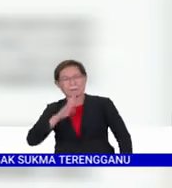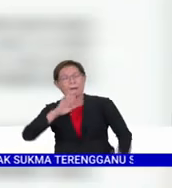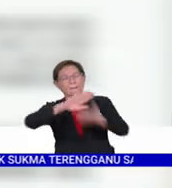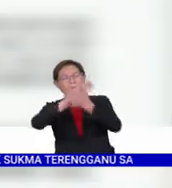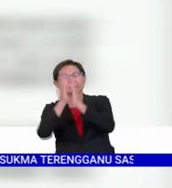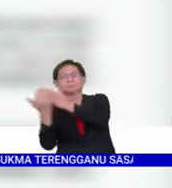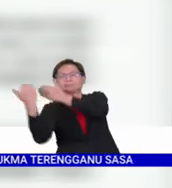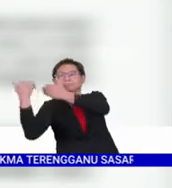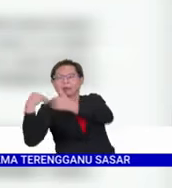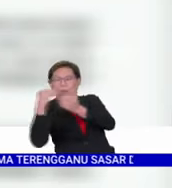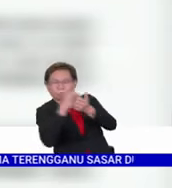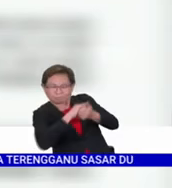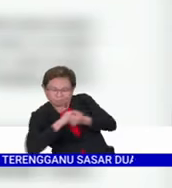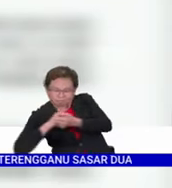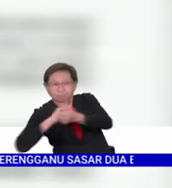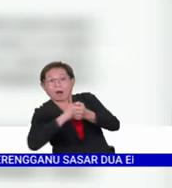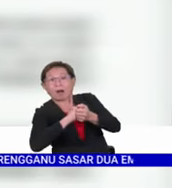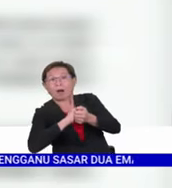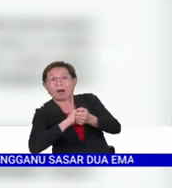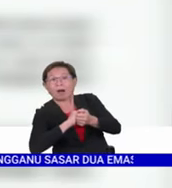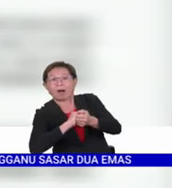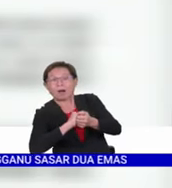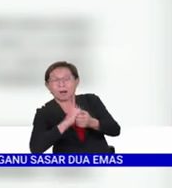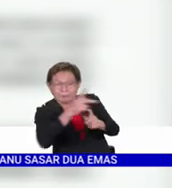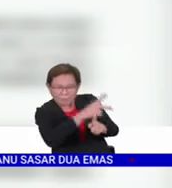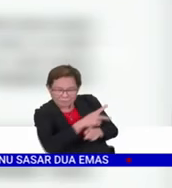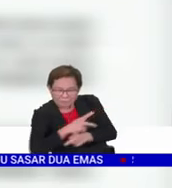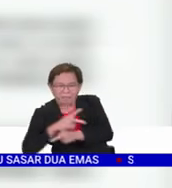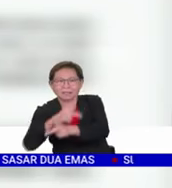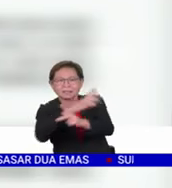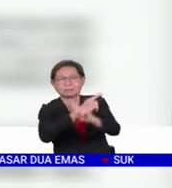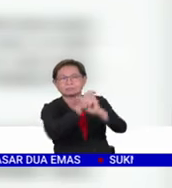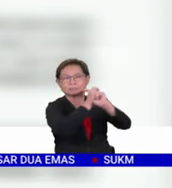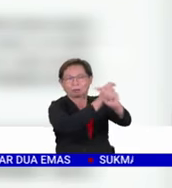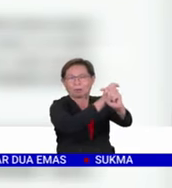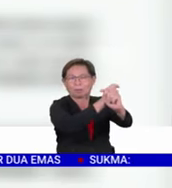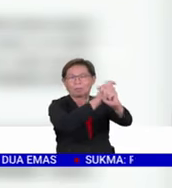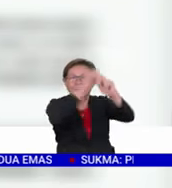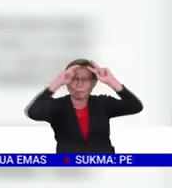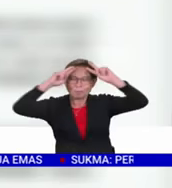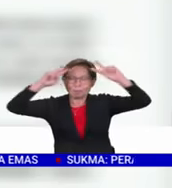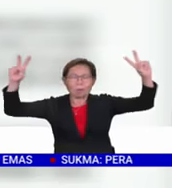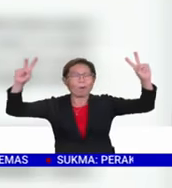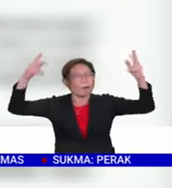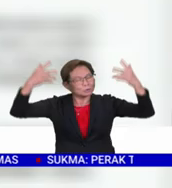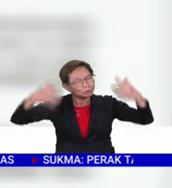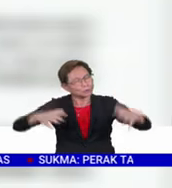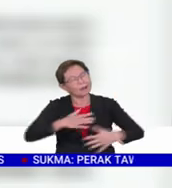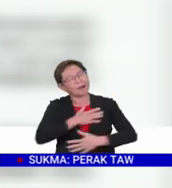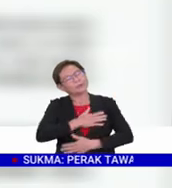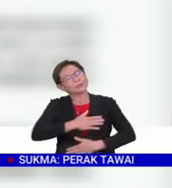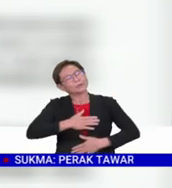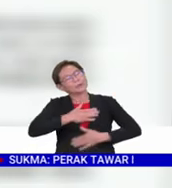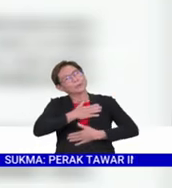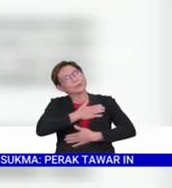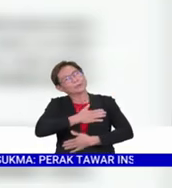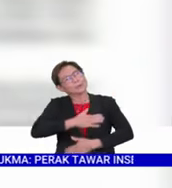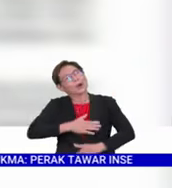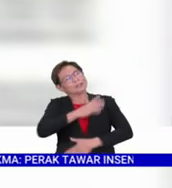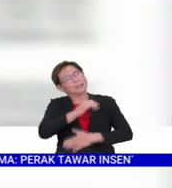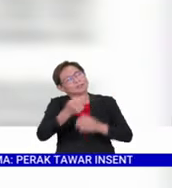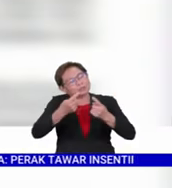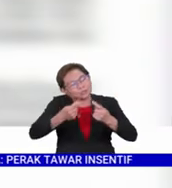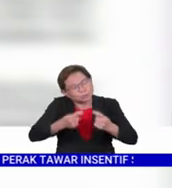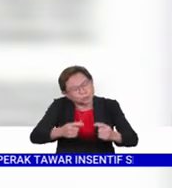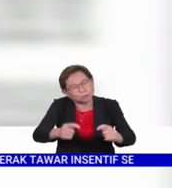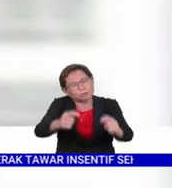menjadi tanggungjawab bersama bukan sahaja memelihara dan mempertahankan keharmonian yang telah dikecapi selama ini, malah